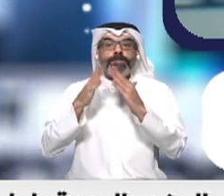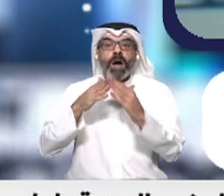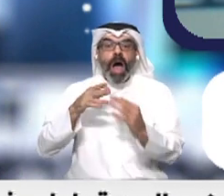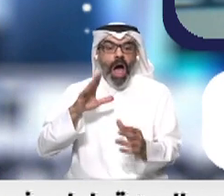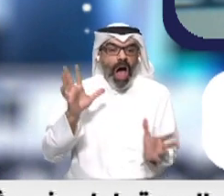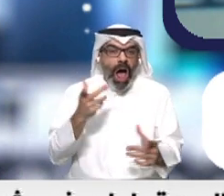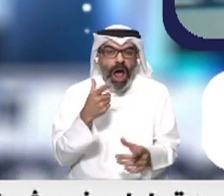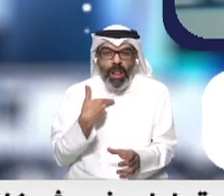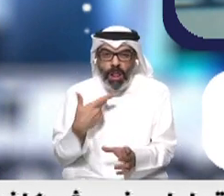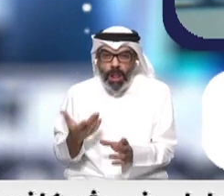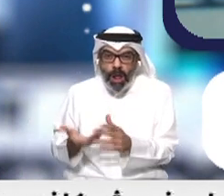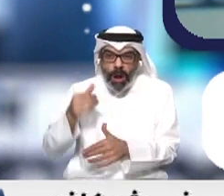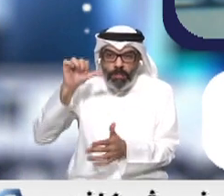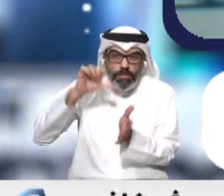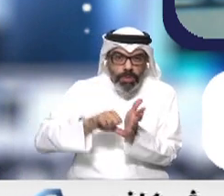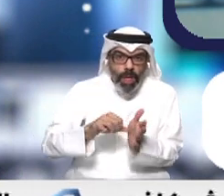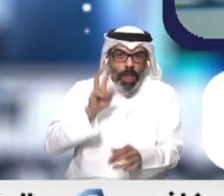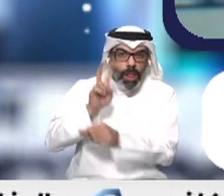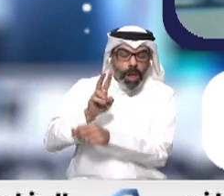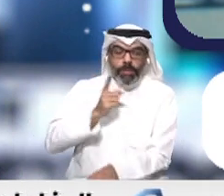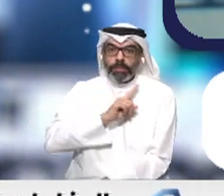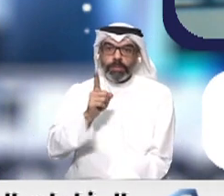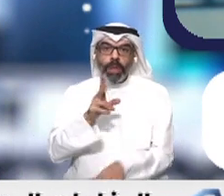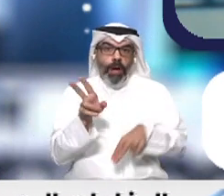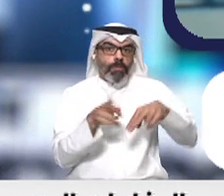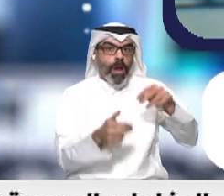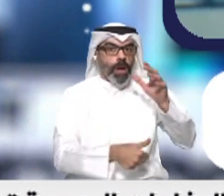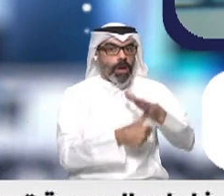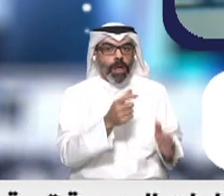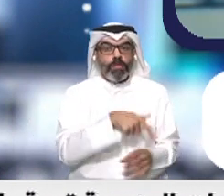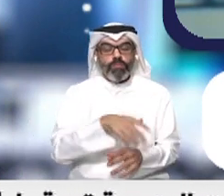فخ مراوغات نتنياهو. نعم،